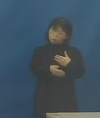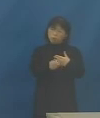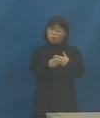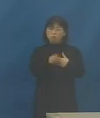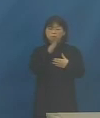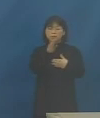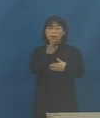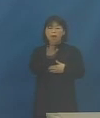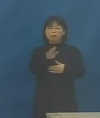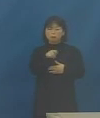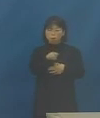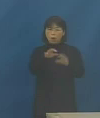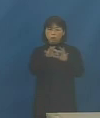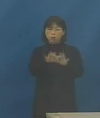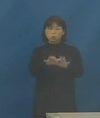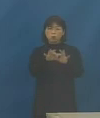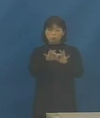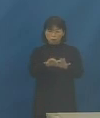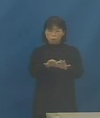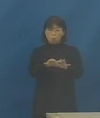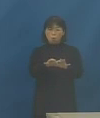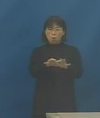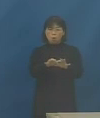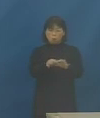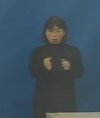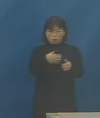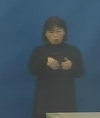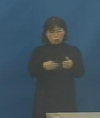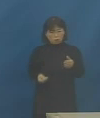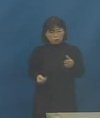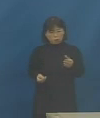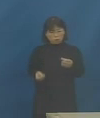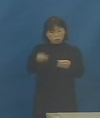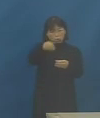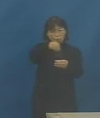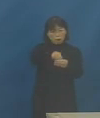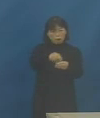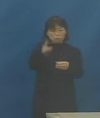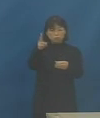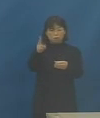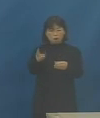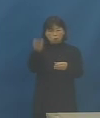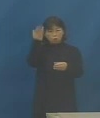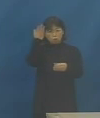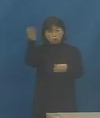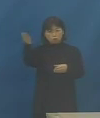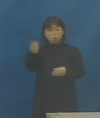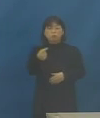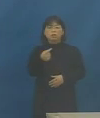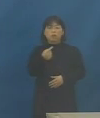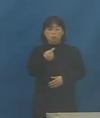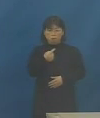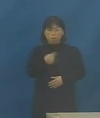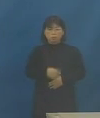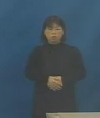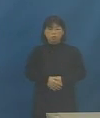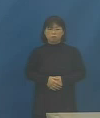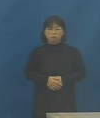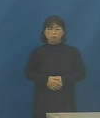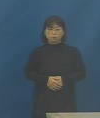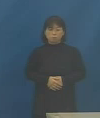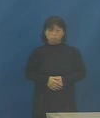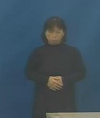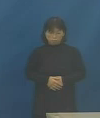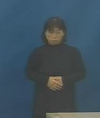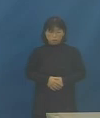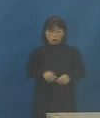会ってまあそれについてもまあこのナイフ中身に盛り込まれるものだろうとまぁあの利息するんですけれどもこの報告書に